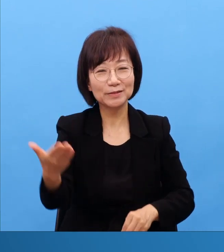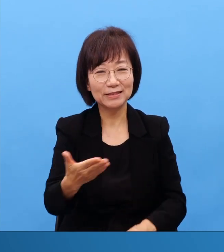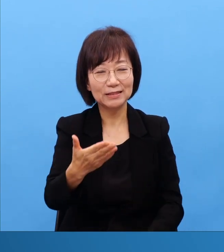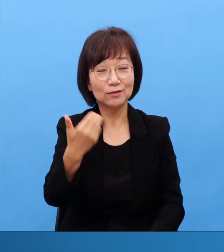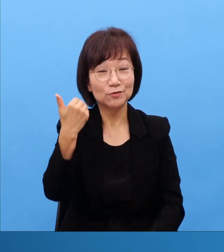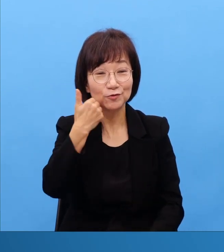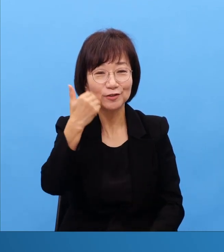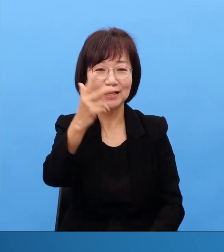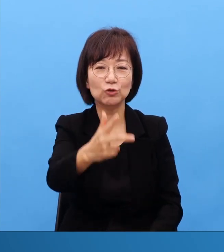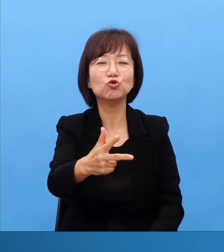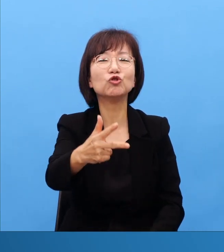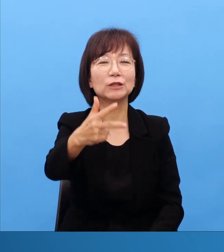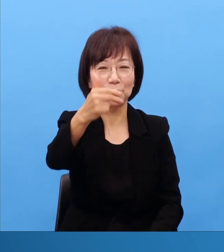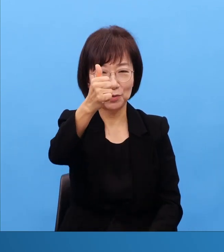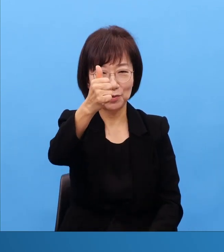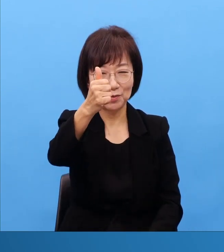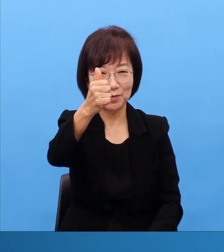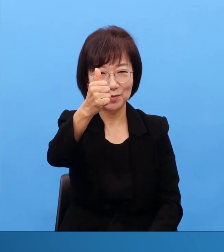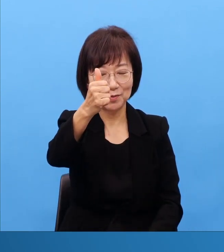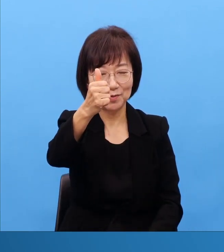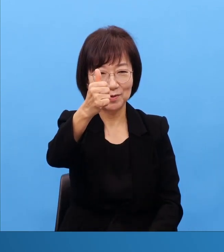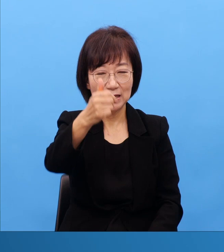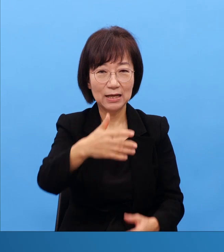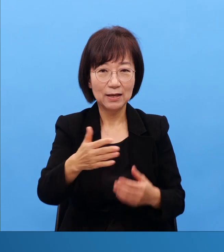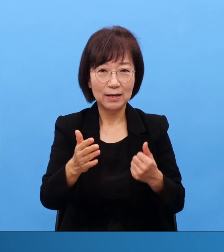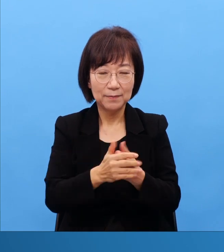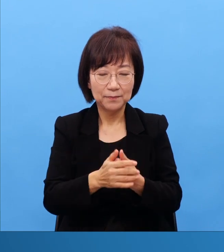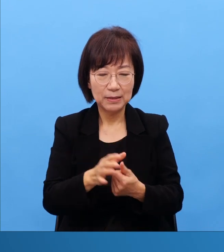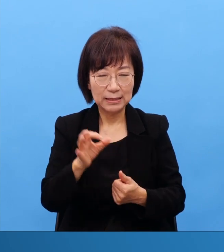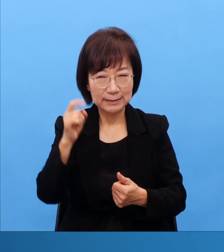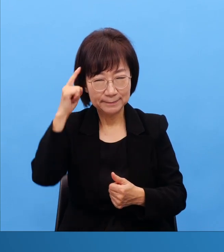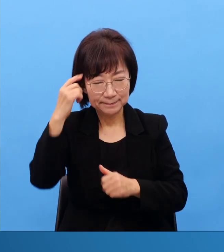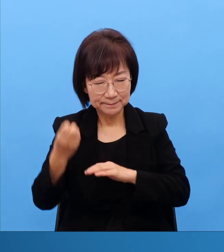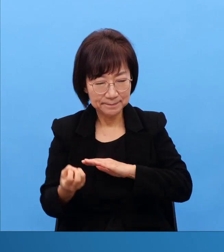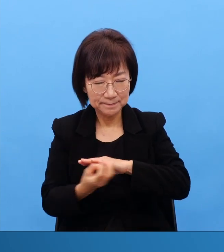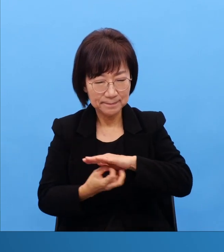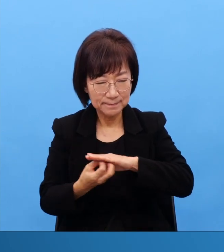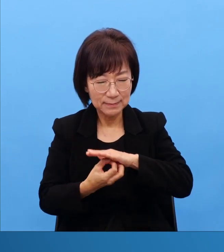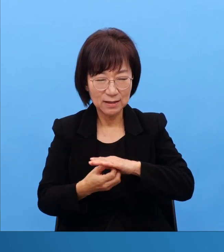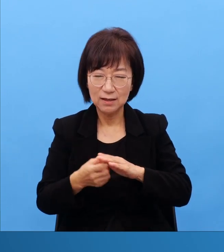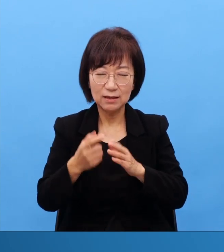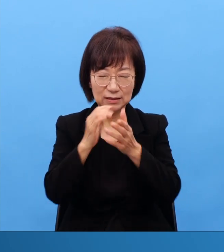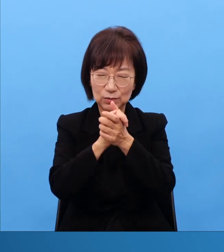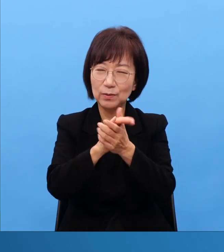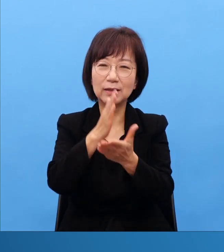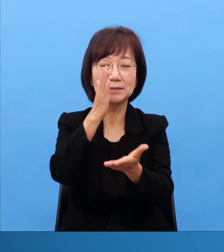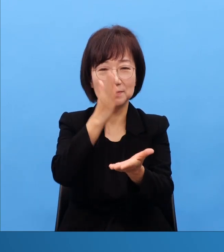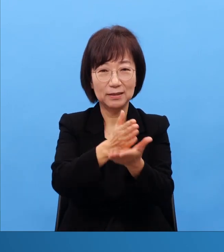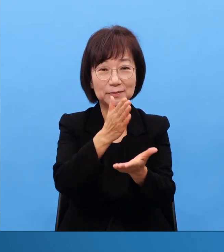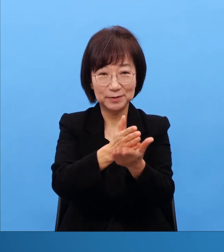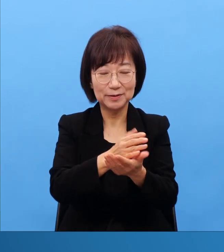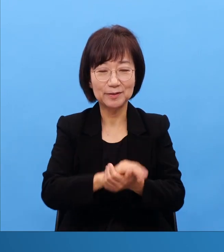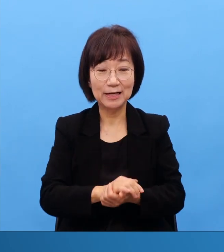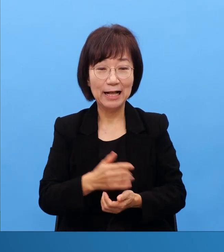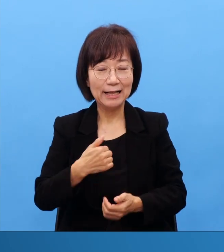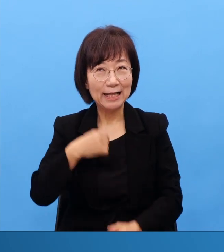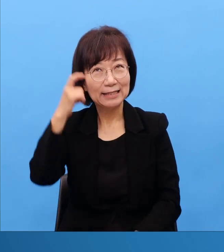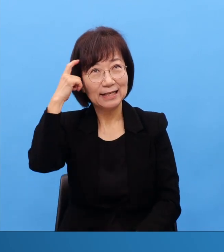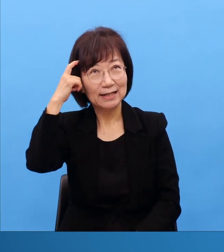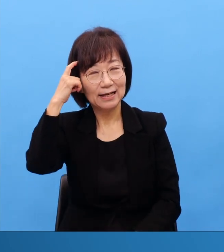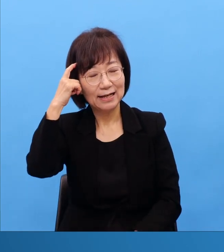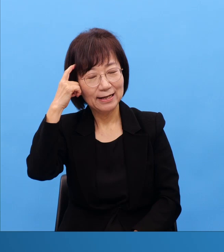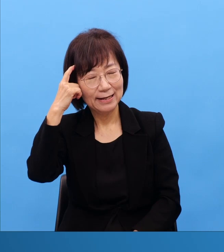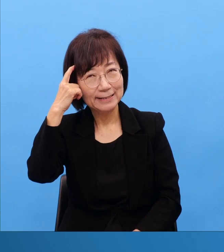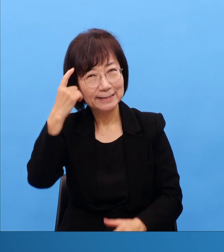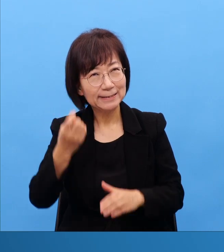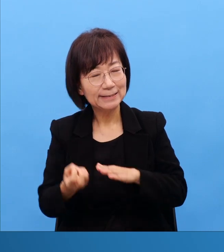this. 동기도 갖지 말고 해보세요. There's no need for those motives. 왜냐? 나보다 하나님 주시는 게 더 크니까. Why? Because more than what we can